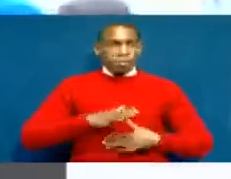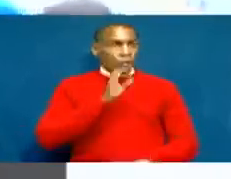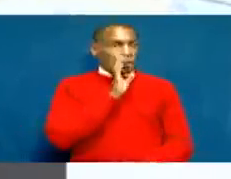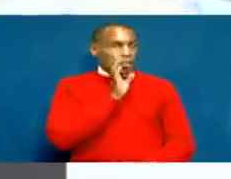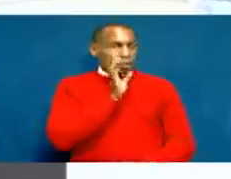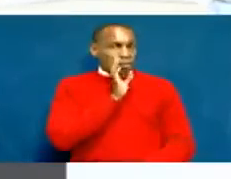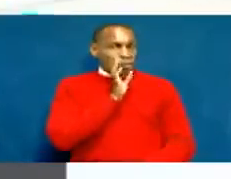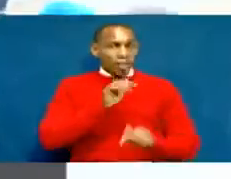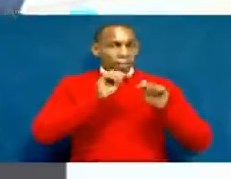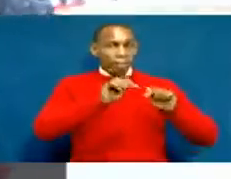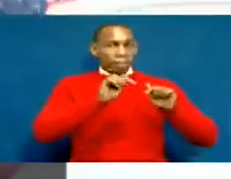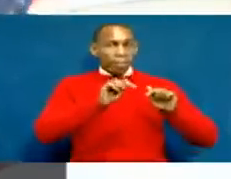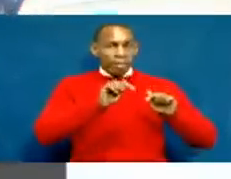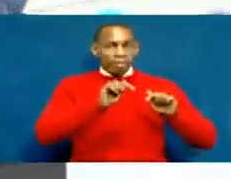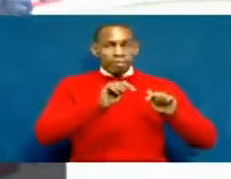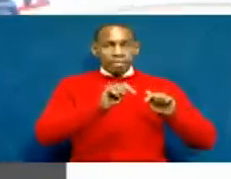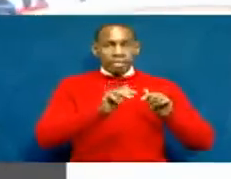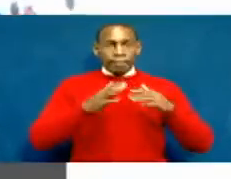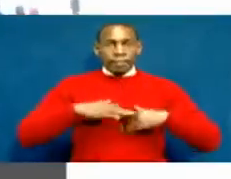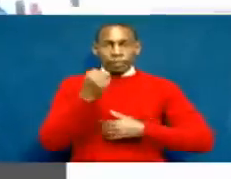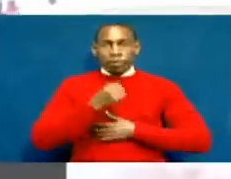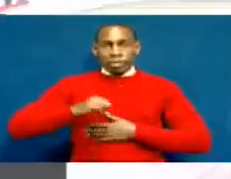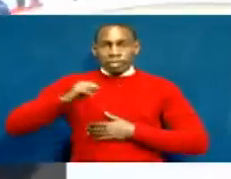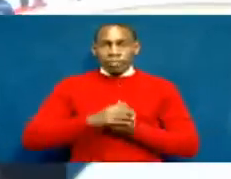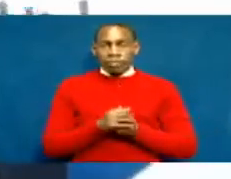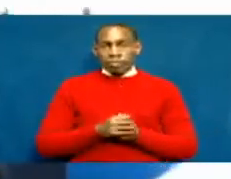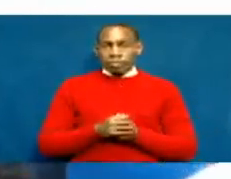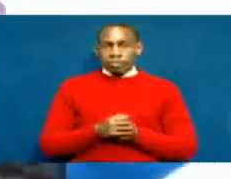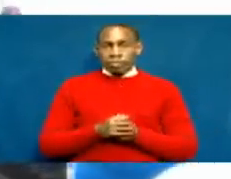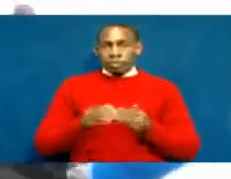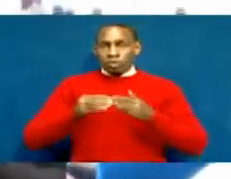adua fitina, na adua umi.